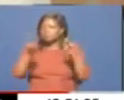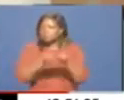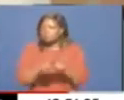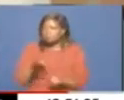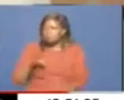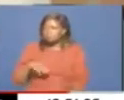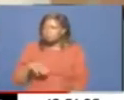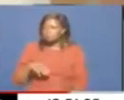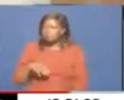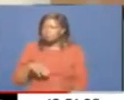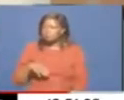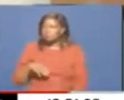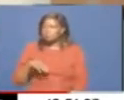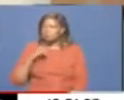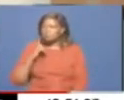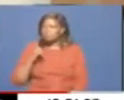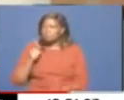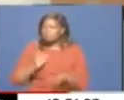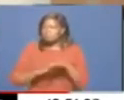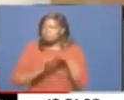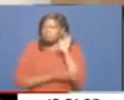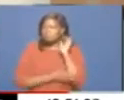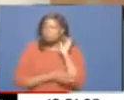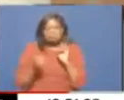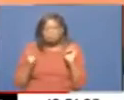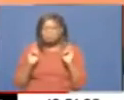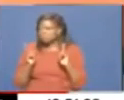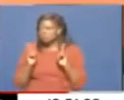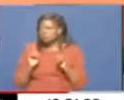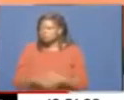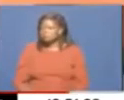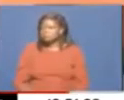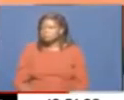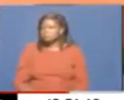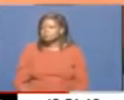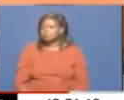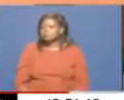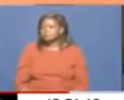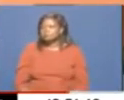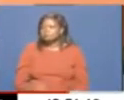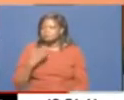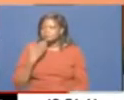hapa ama hapa. Sitaki kutaja vyema sababu nimekuambia for sure tutakuwa kwa vyema next year.